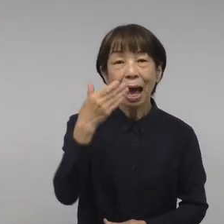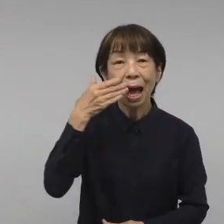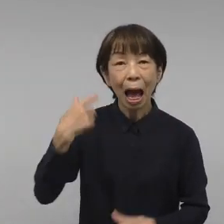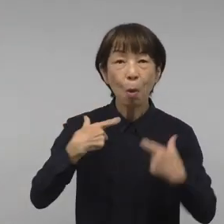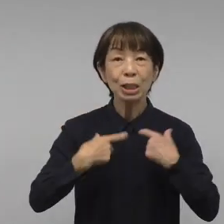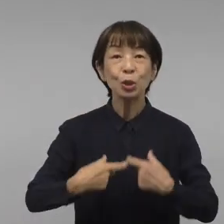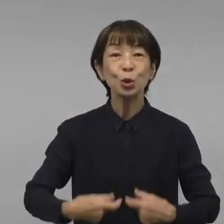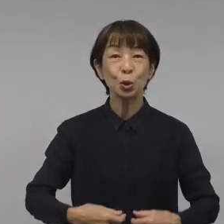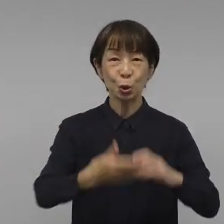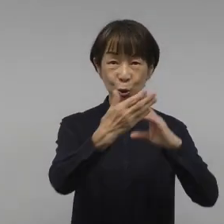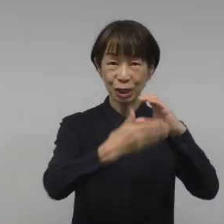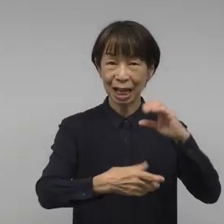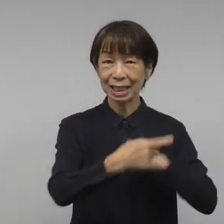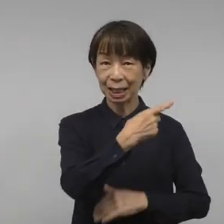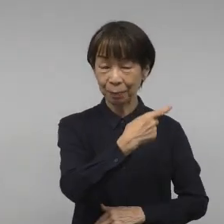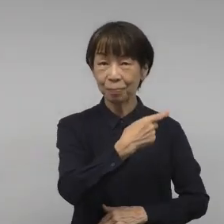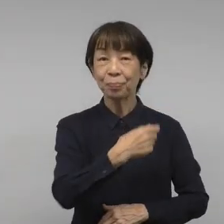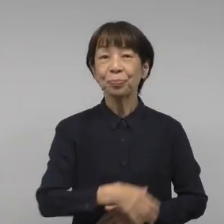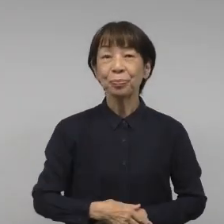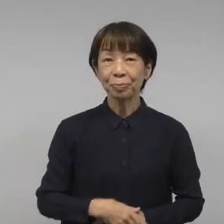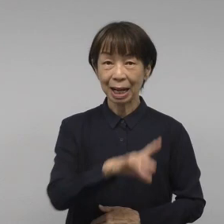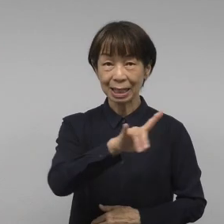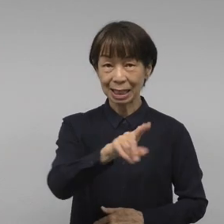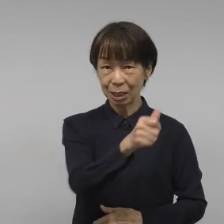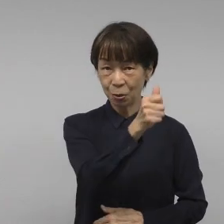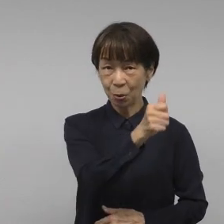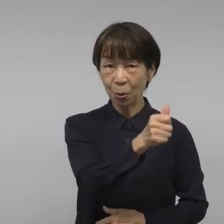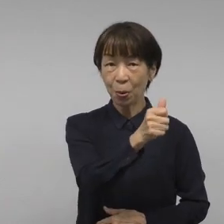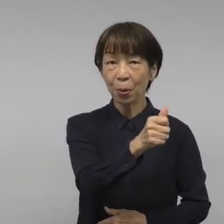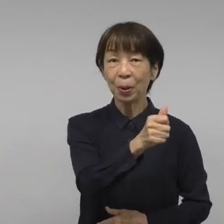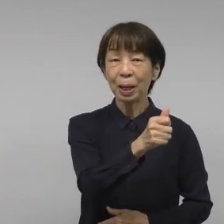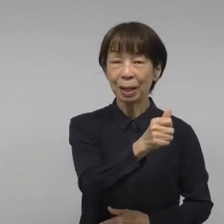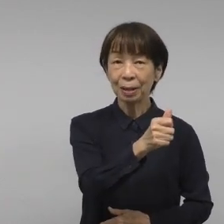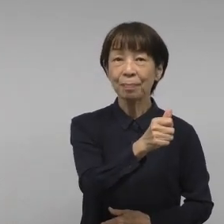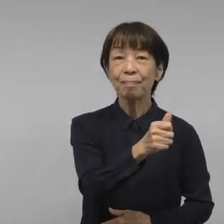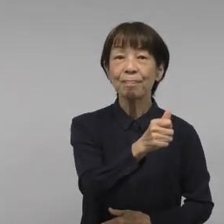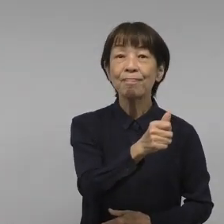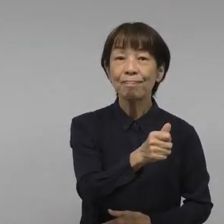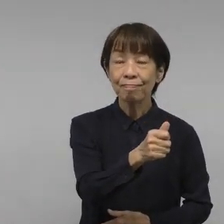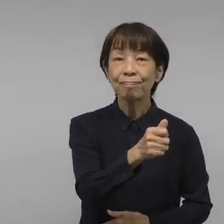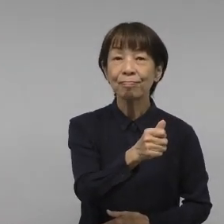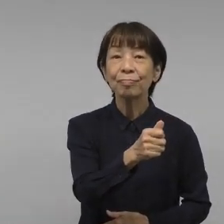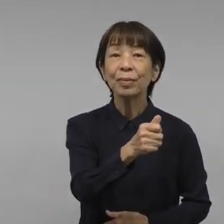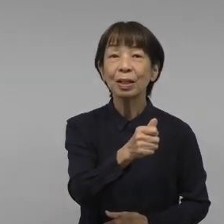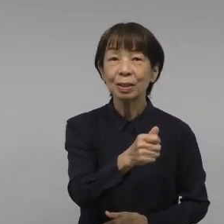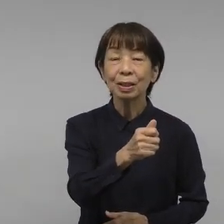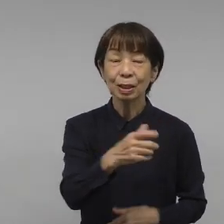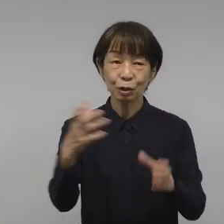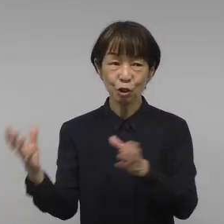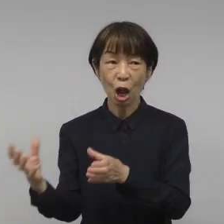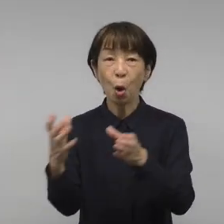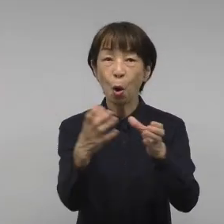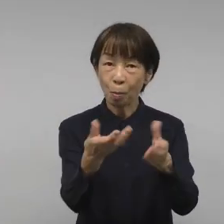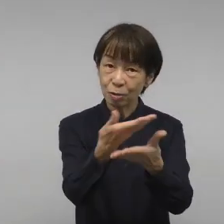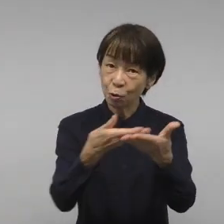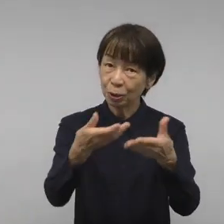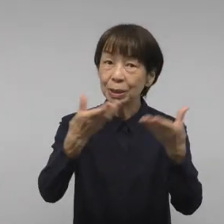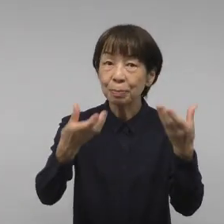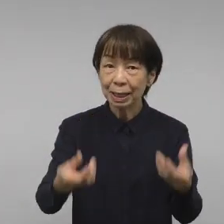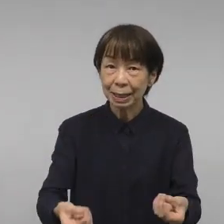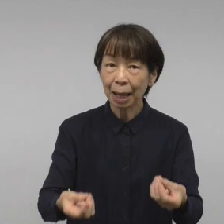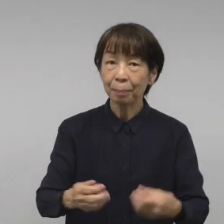ーツの、方があちらの議長さんになるわけですけれども、このような形で、訪問させていただきました